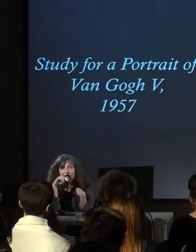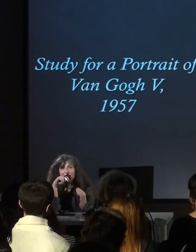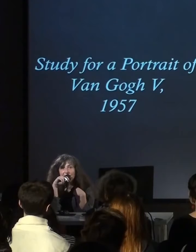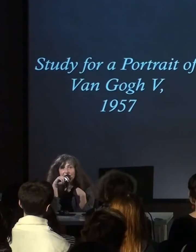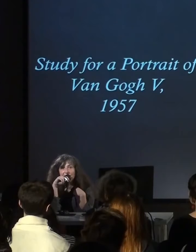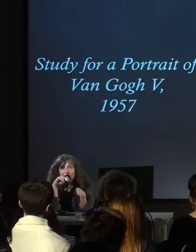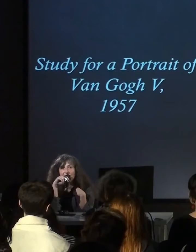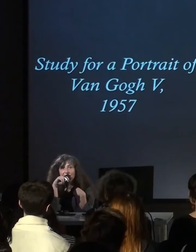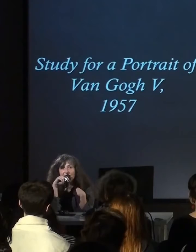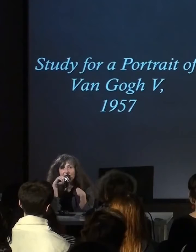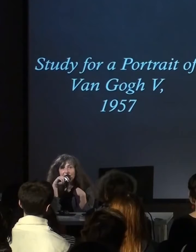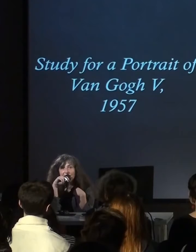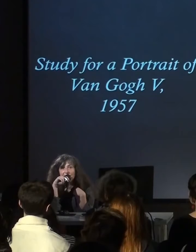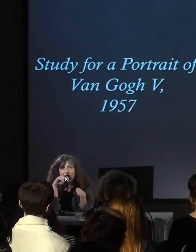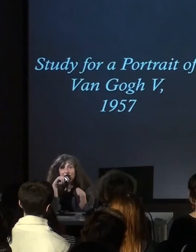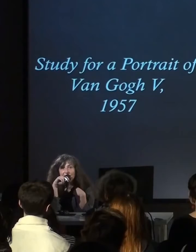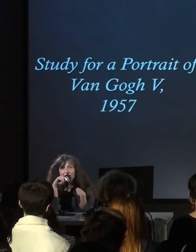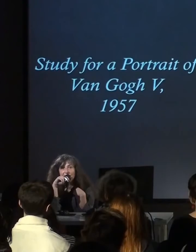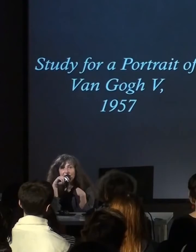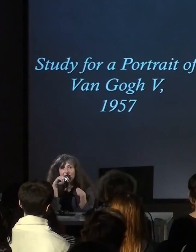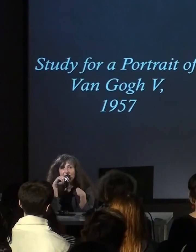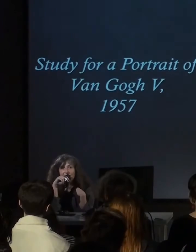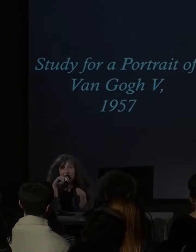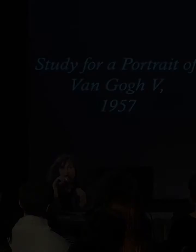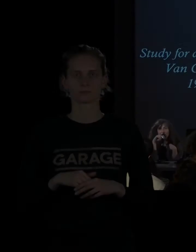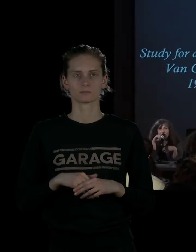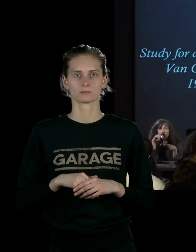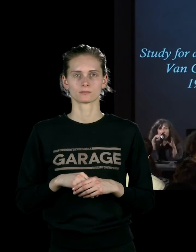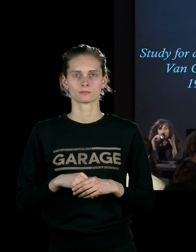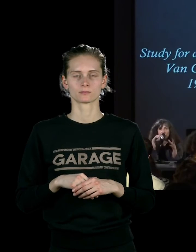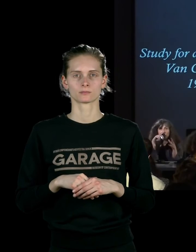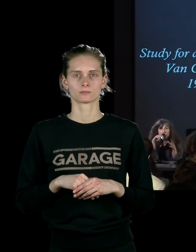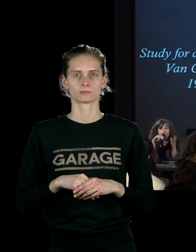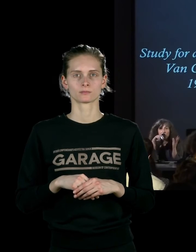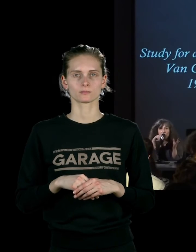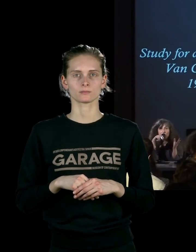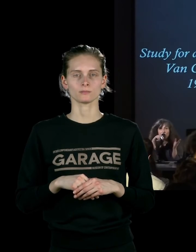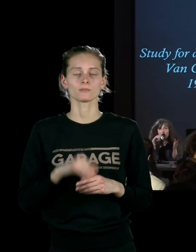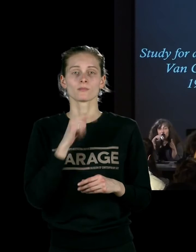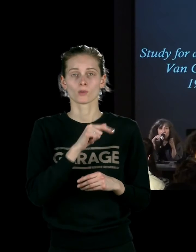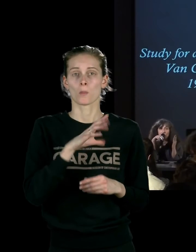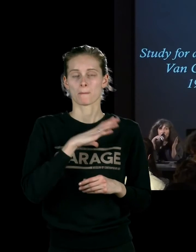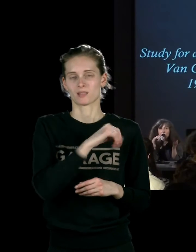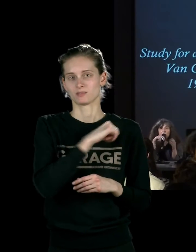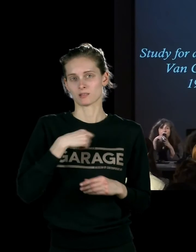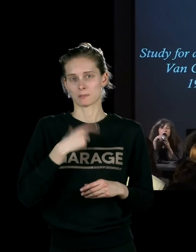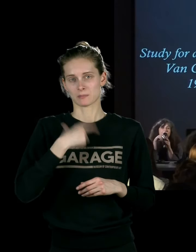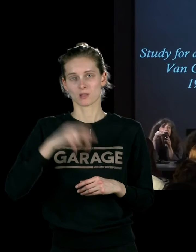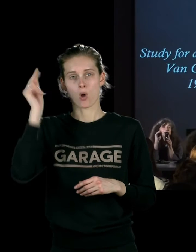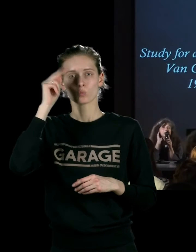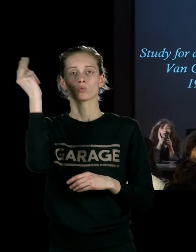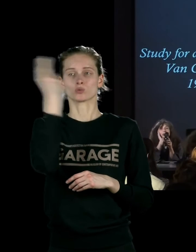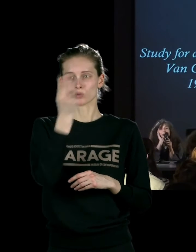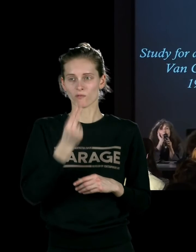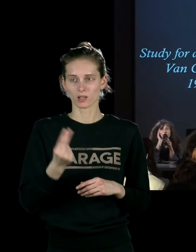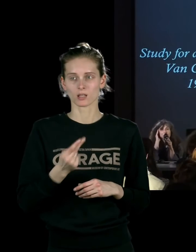Пейзаж выполнен однотонными цветными плоскостями. Как я уже говорила, он был самоучкой, поэтому почему-то не то чтобы